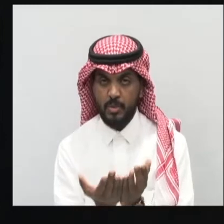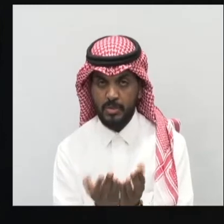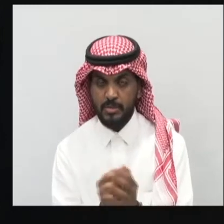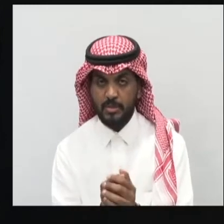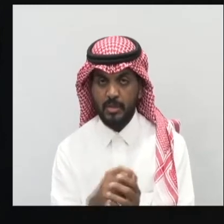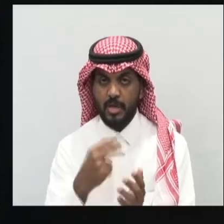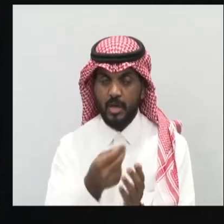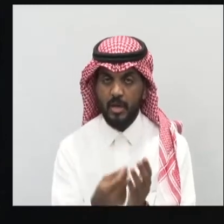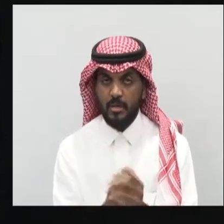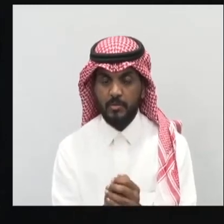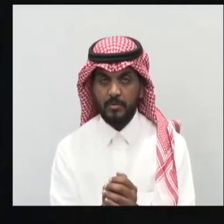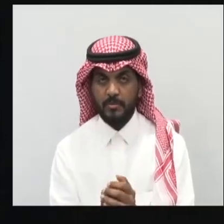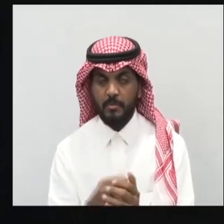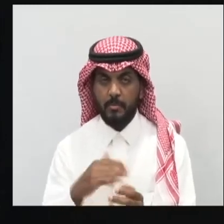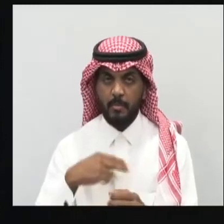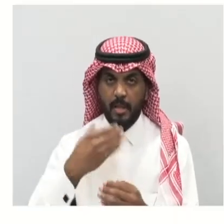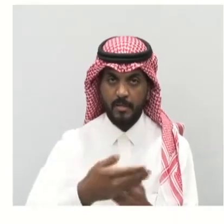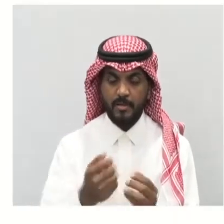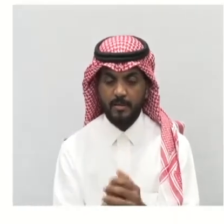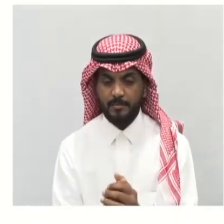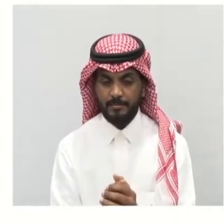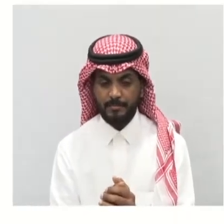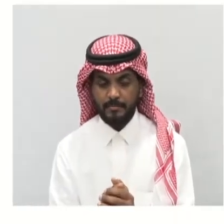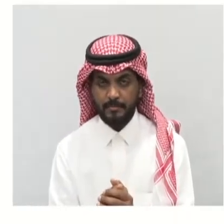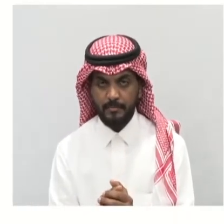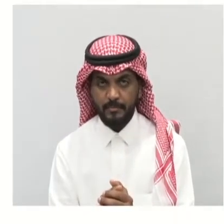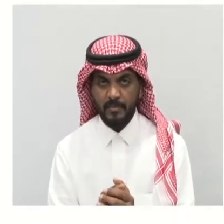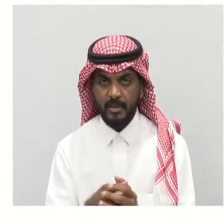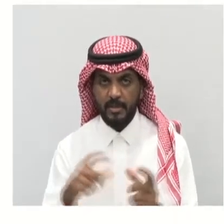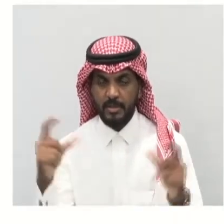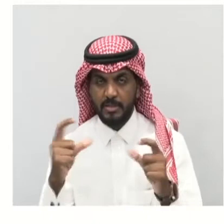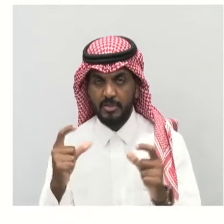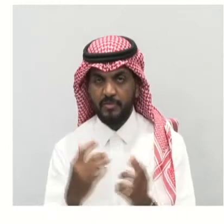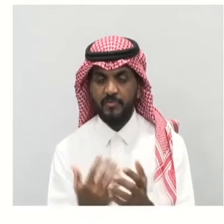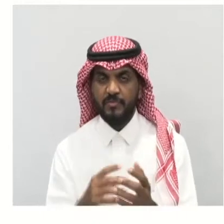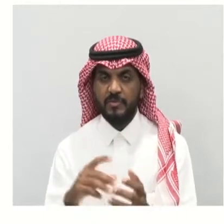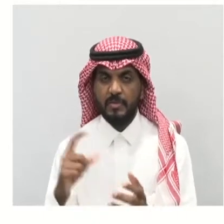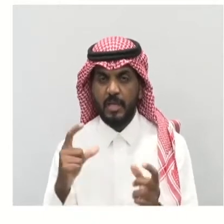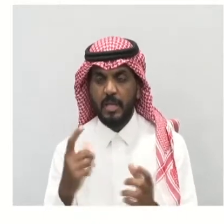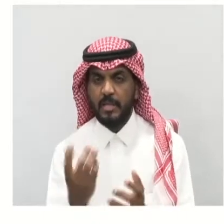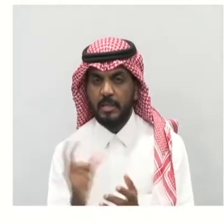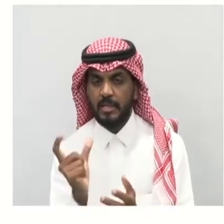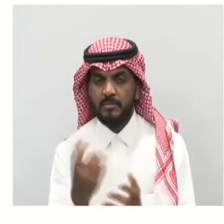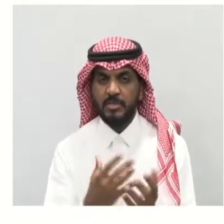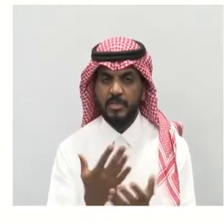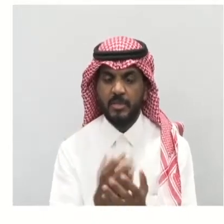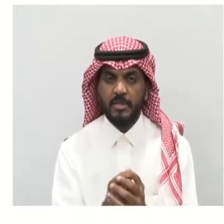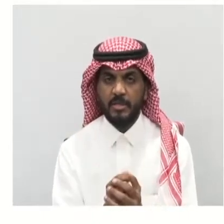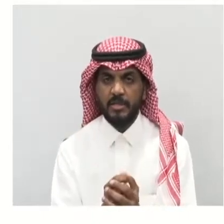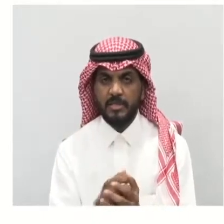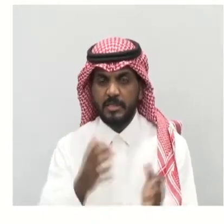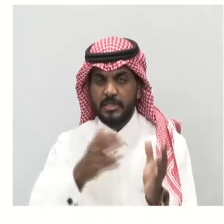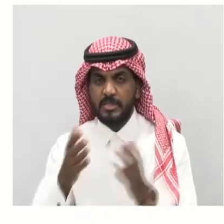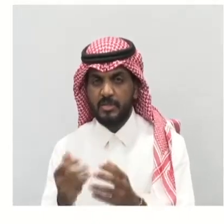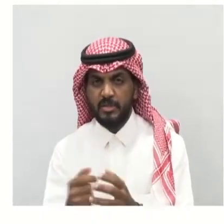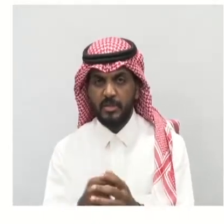وقلمي وأدواتي، بعد ذلك نكتشف دلالات الكلمات الجديدة، أيضا سنقوم بتصنيف